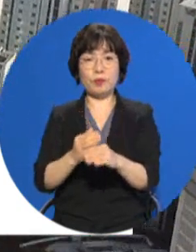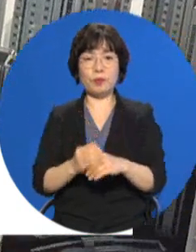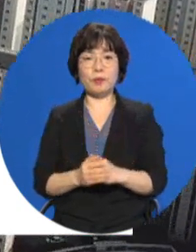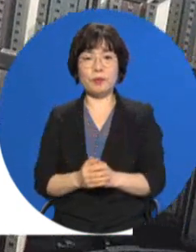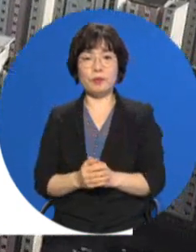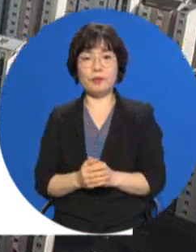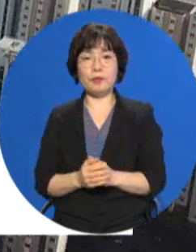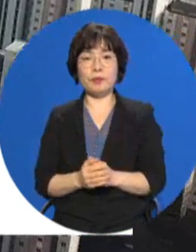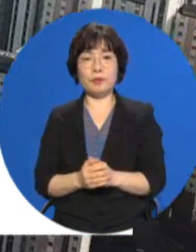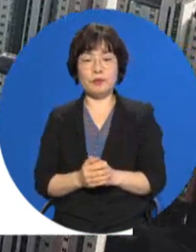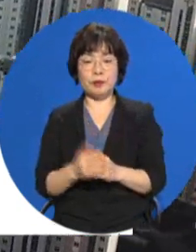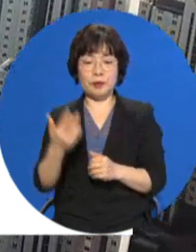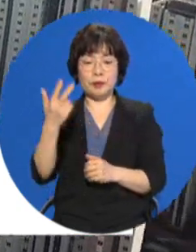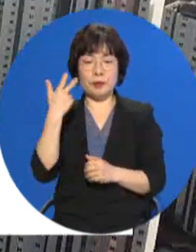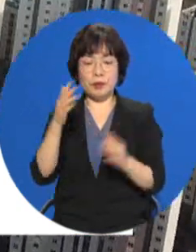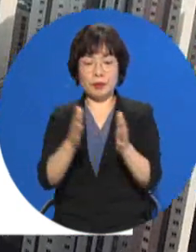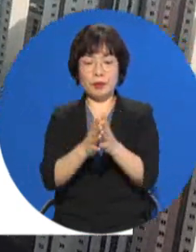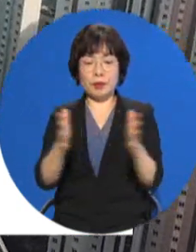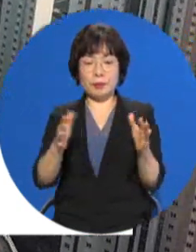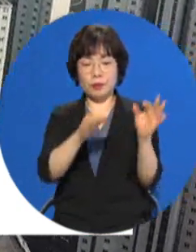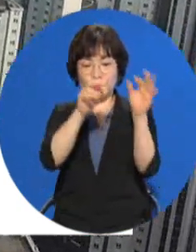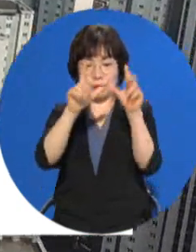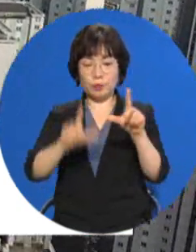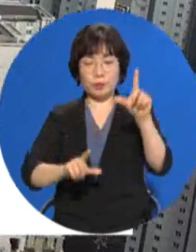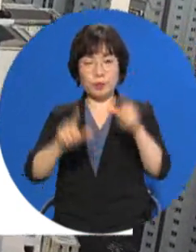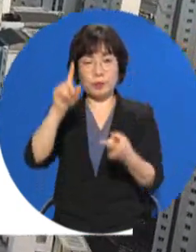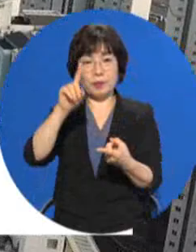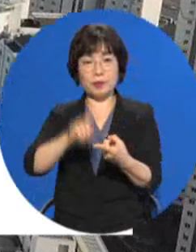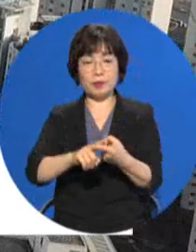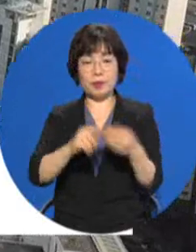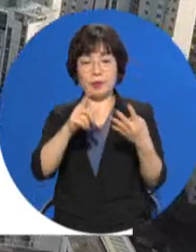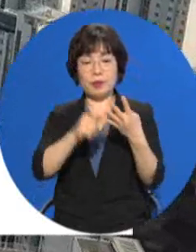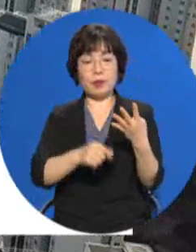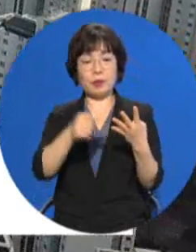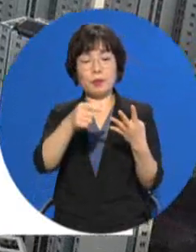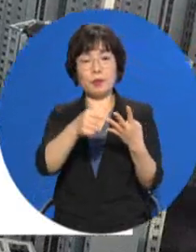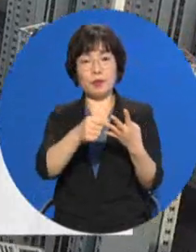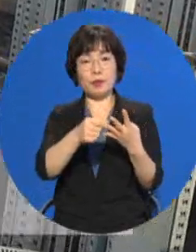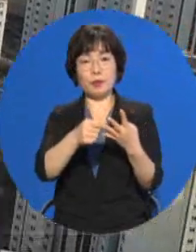한국감정원이 발표한 주간 아파트 가격 동향에 따르면 4월 셋째 주